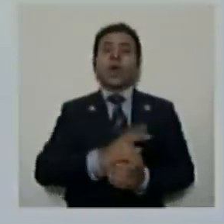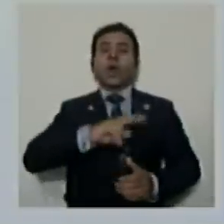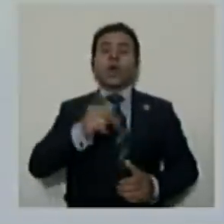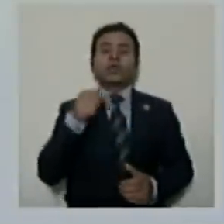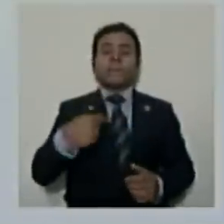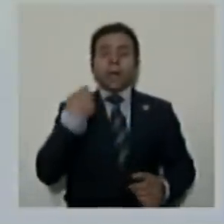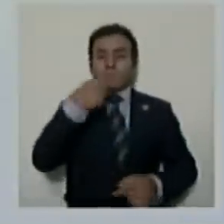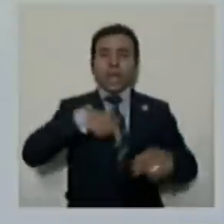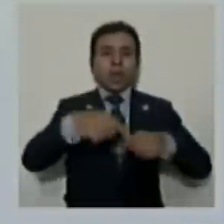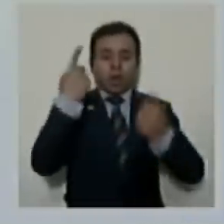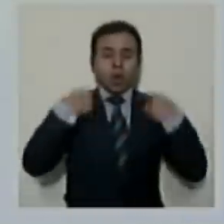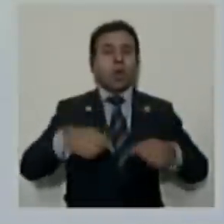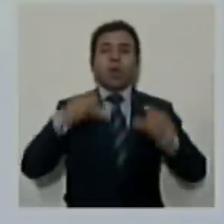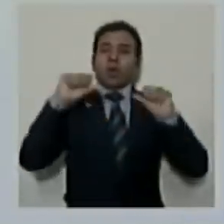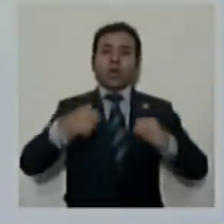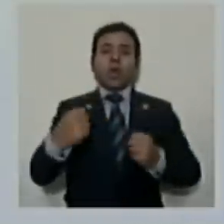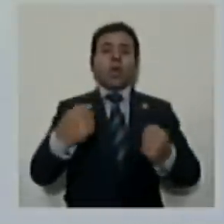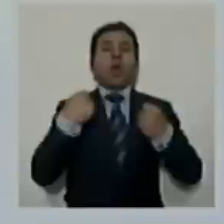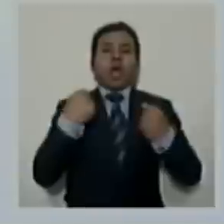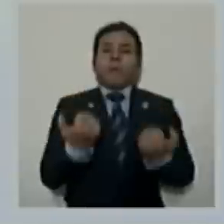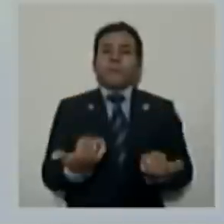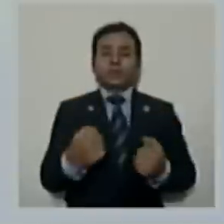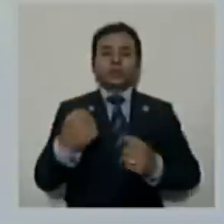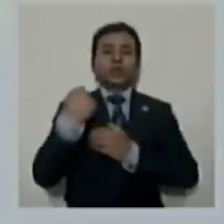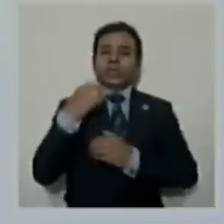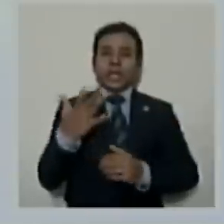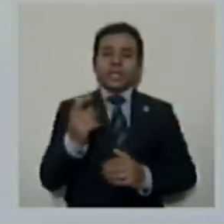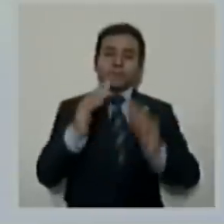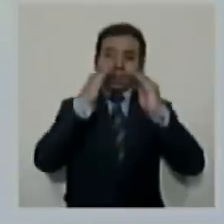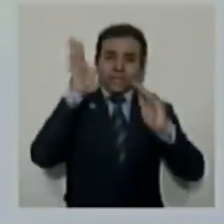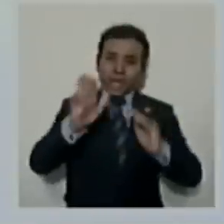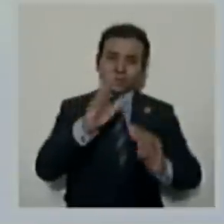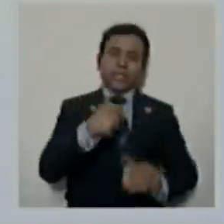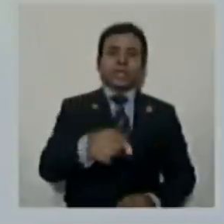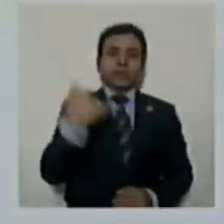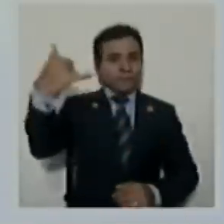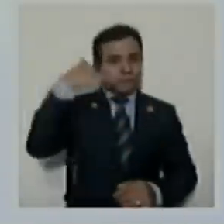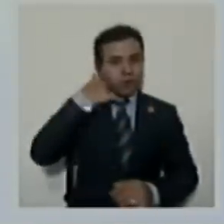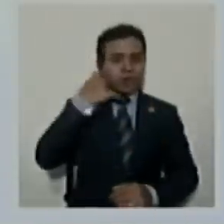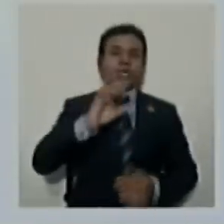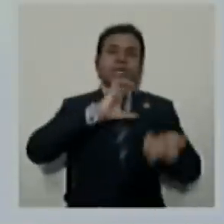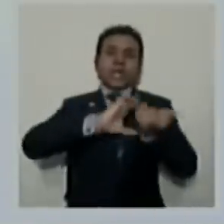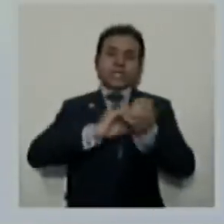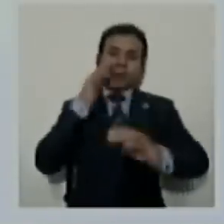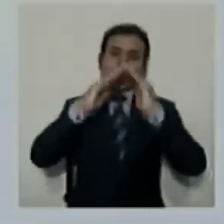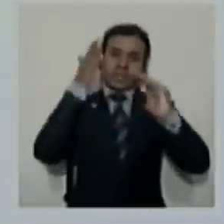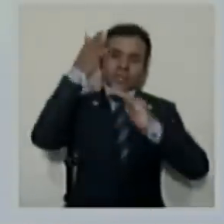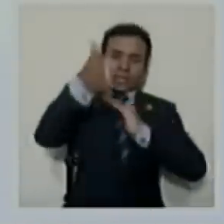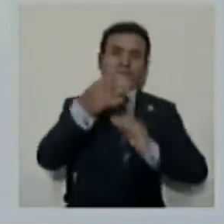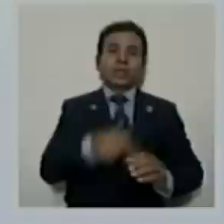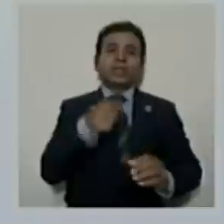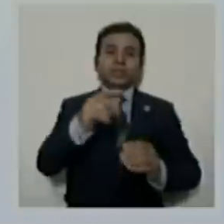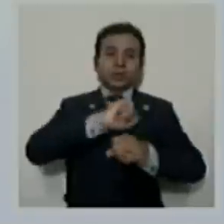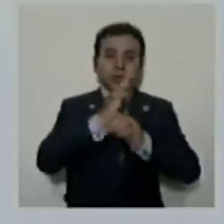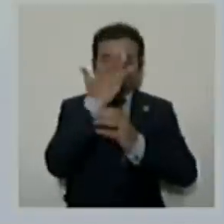কোনোভাবে ডিফারেন্টলি অ্যাবল তাদের ক্ষেত্রে বা যারা অক্ষম বাইরে আসতে, আমরা তাদের ক্ষেত্রে প্রায়োরিটি দিয়ে বাসায় বাসায় এই